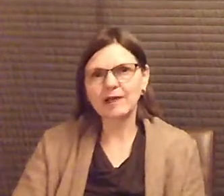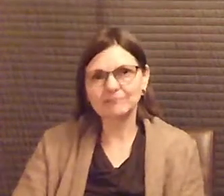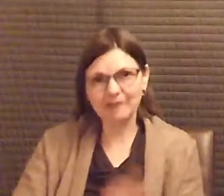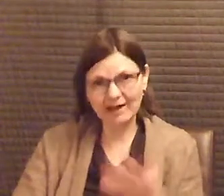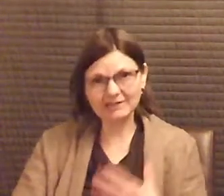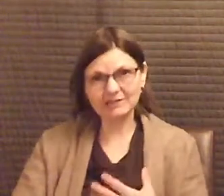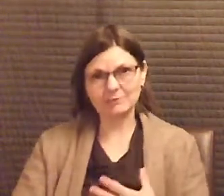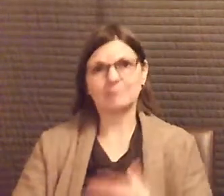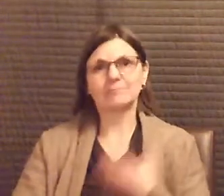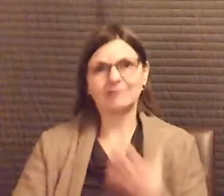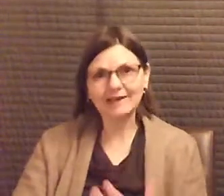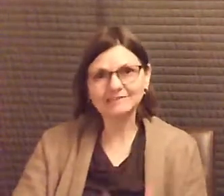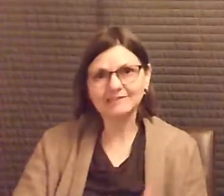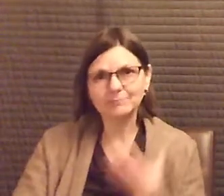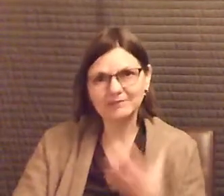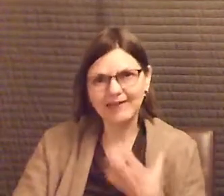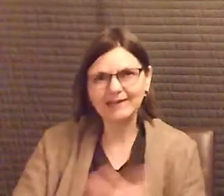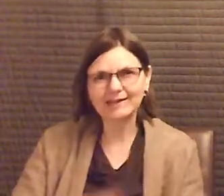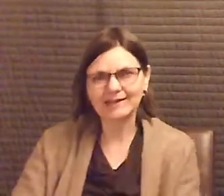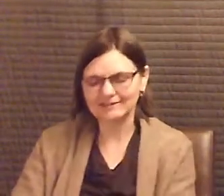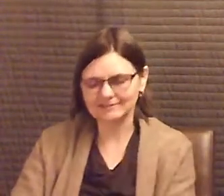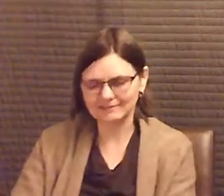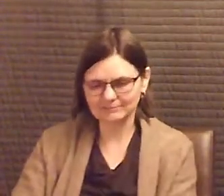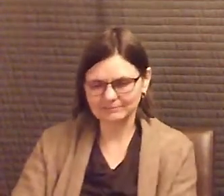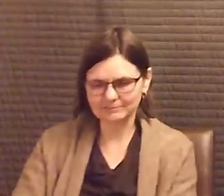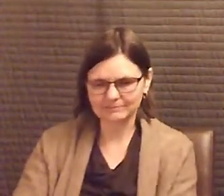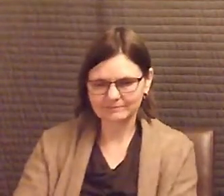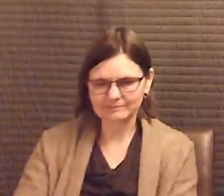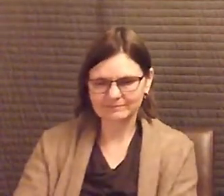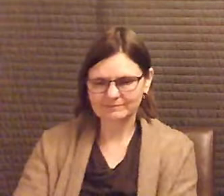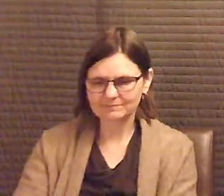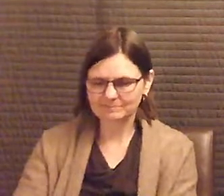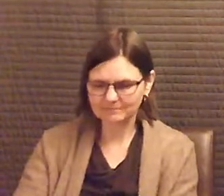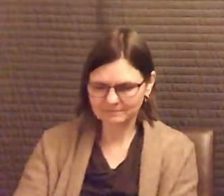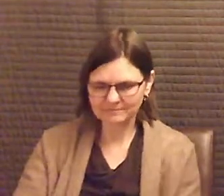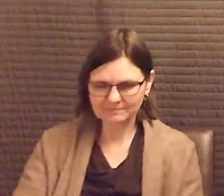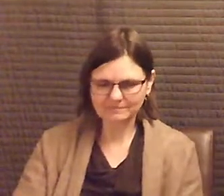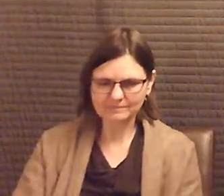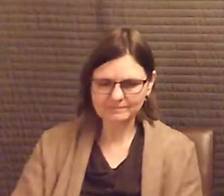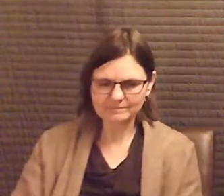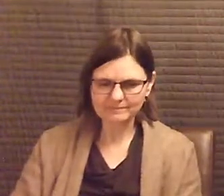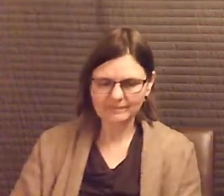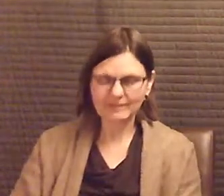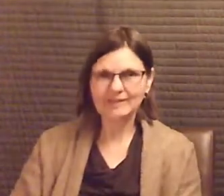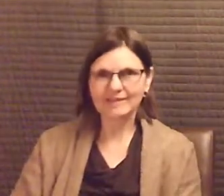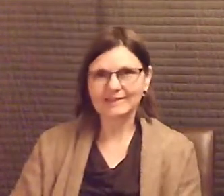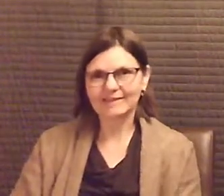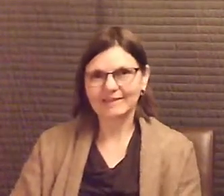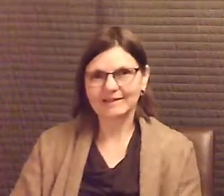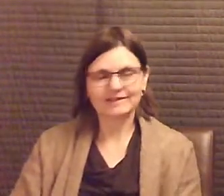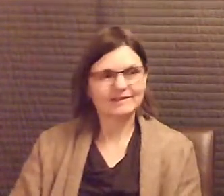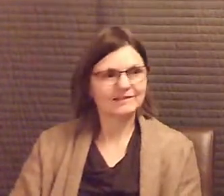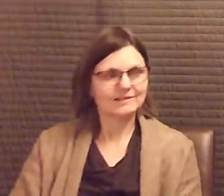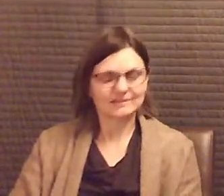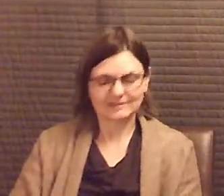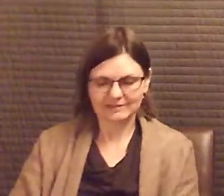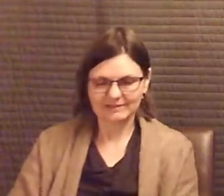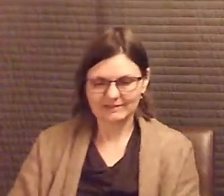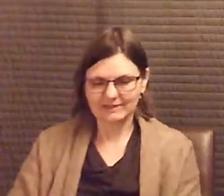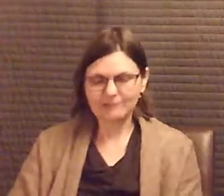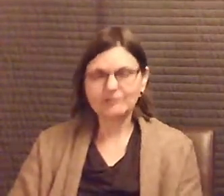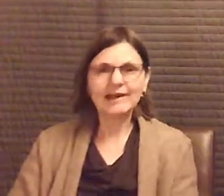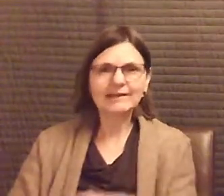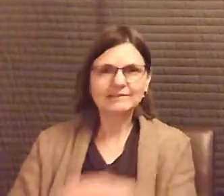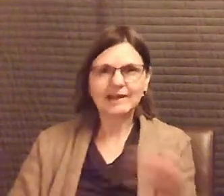met aanvaarden met blijdschap in de heilige chemische gewonde duim kan per hour al het einde willen